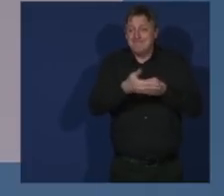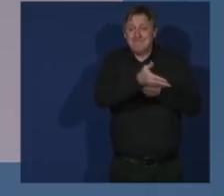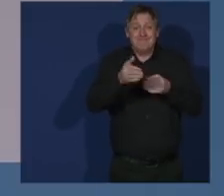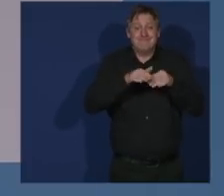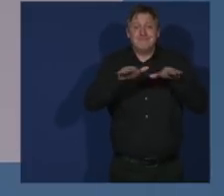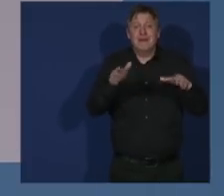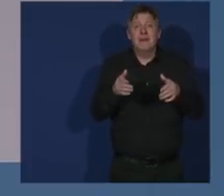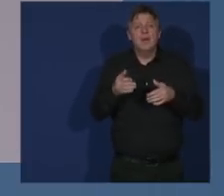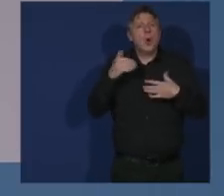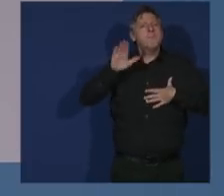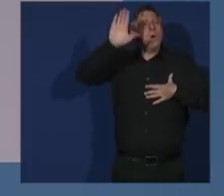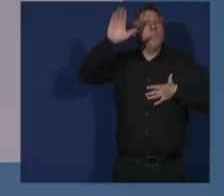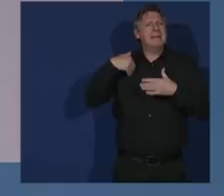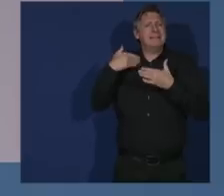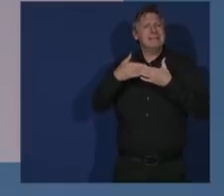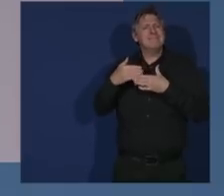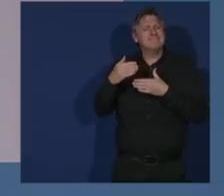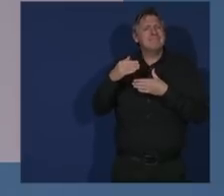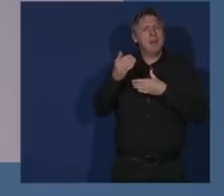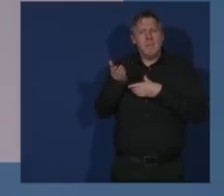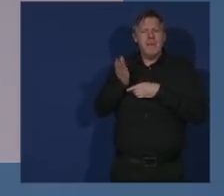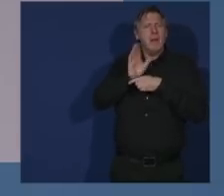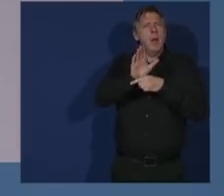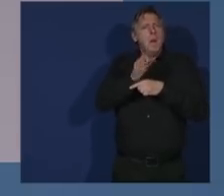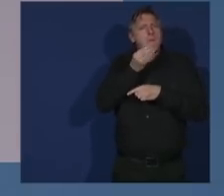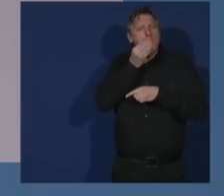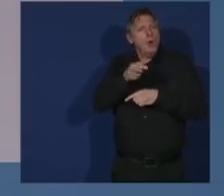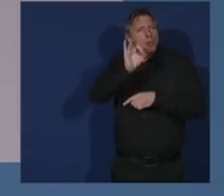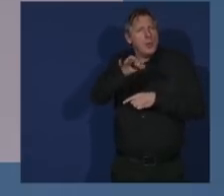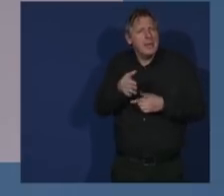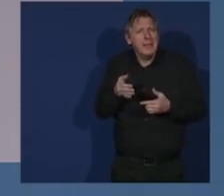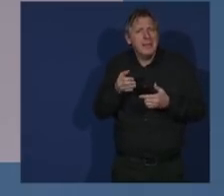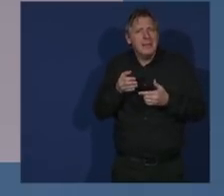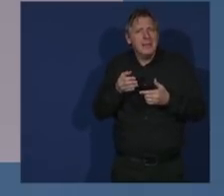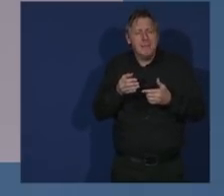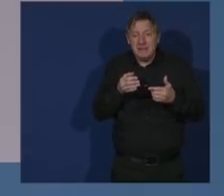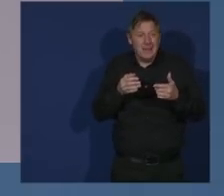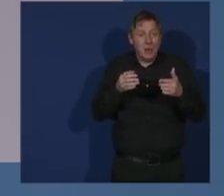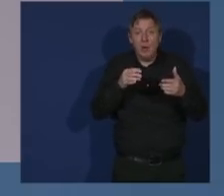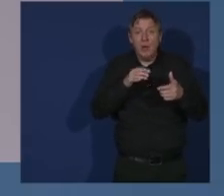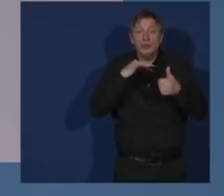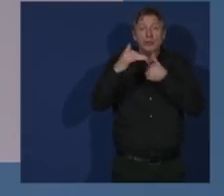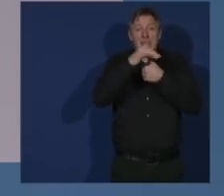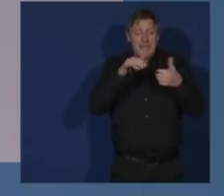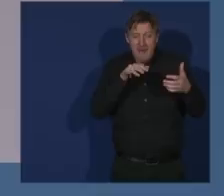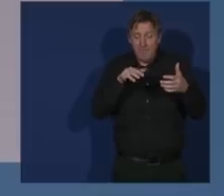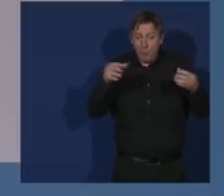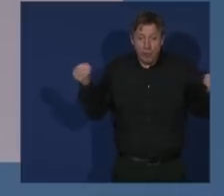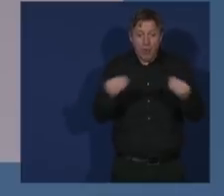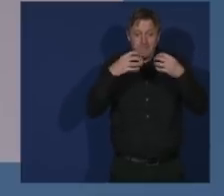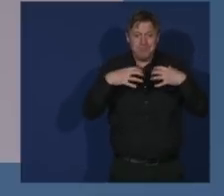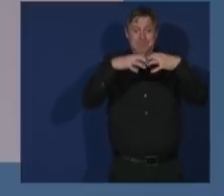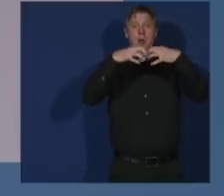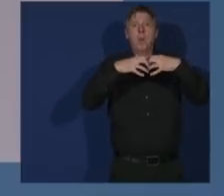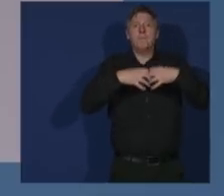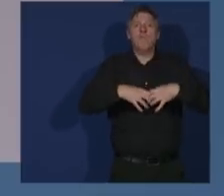Au contraire, la seule solution à ces vies empêchées, c'est la remise en mouvement de notre société. La seule manière de permettre à